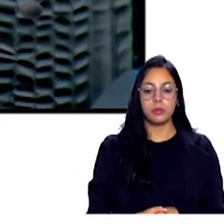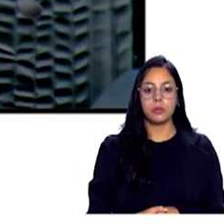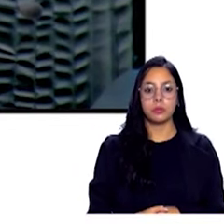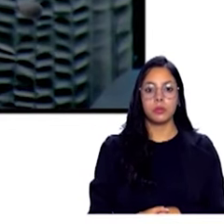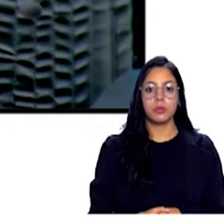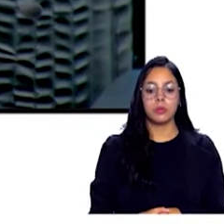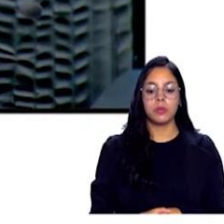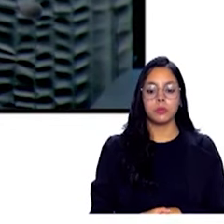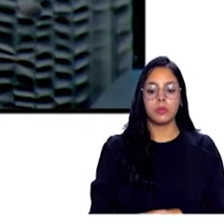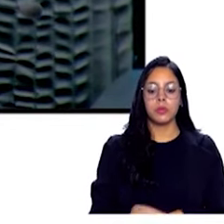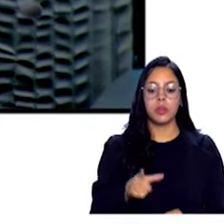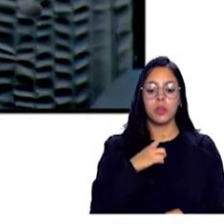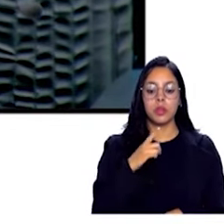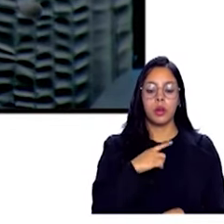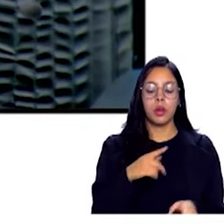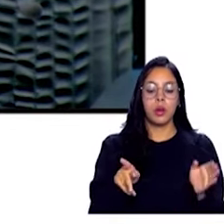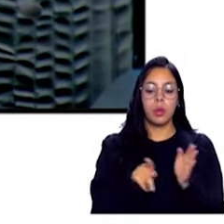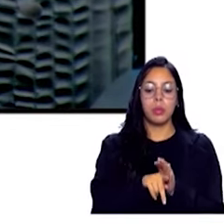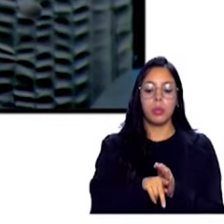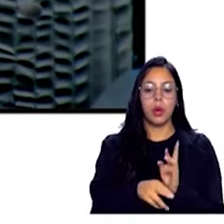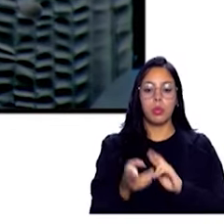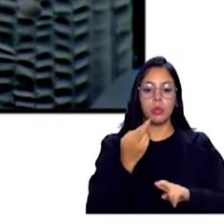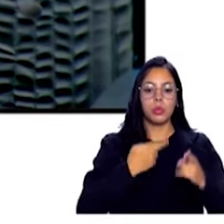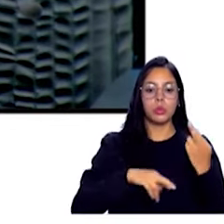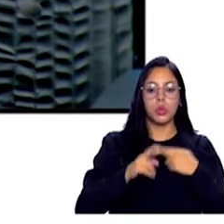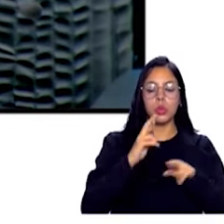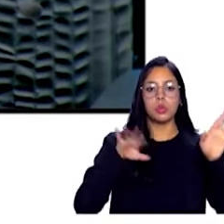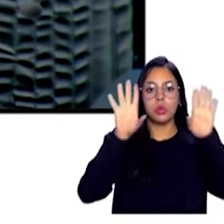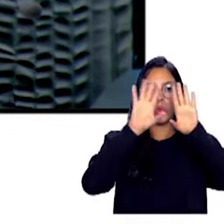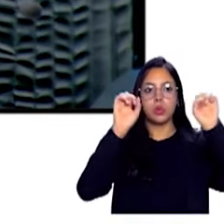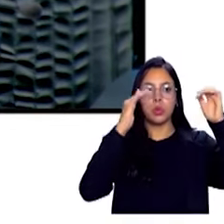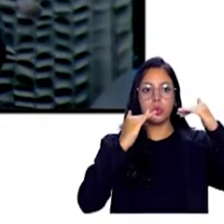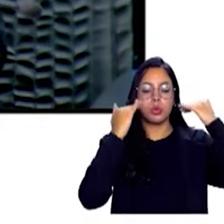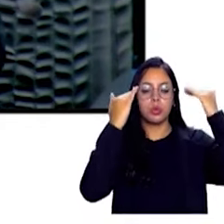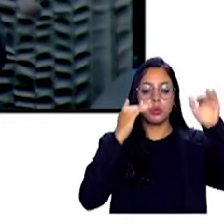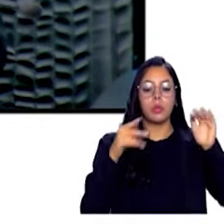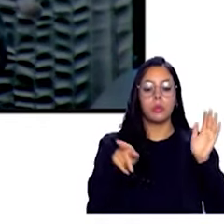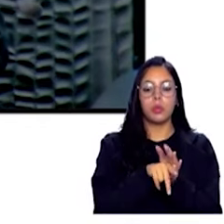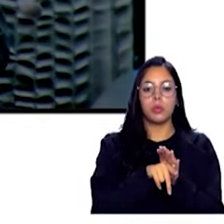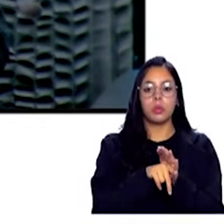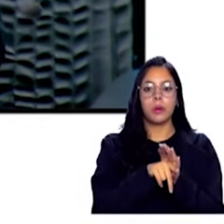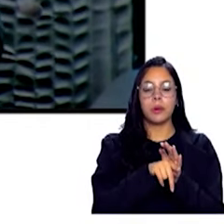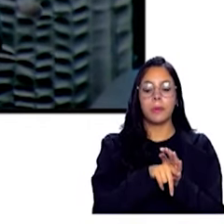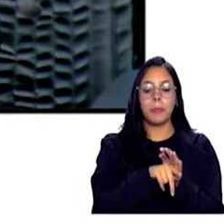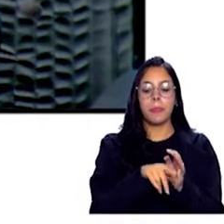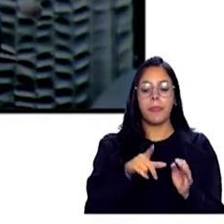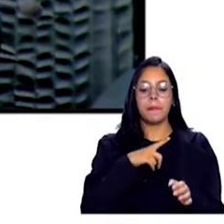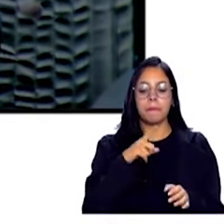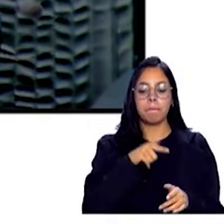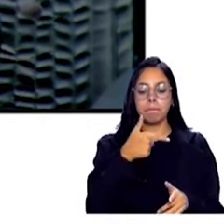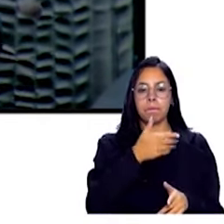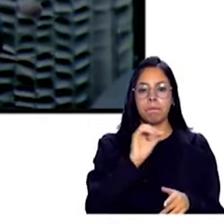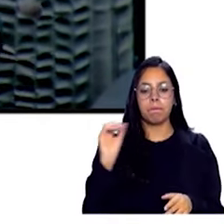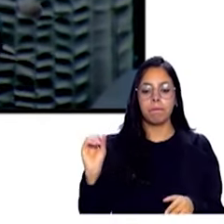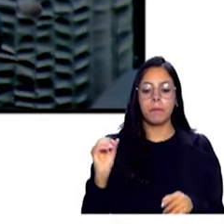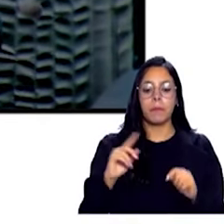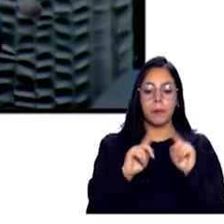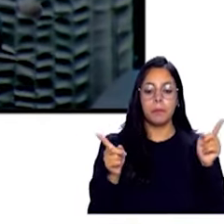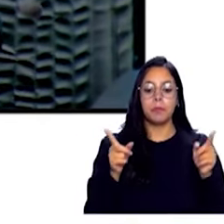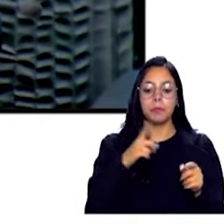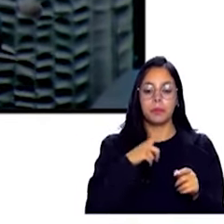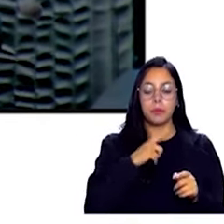la cour de cassation a 200 conseillers à la cour de cassation en charge d'instruire ET de